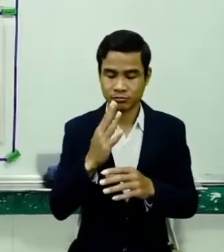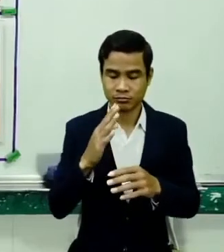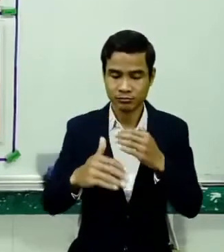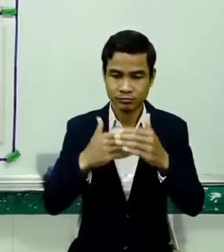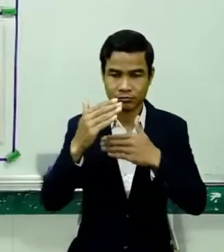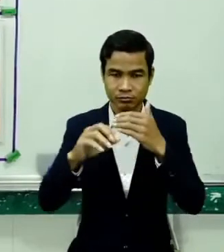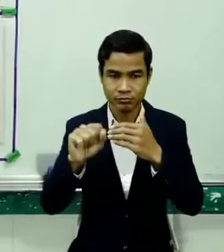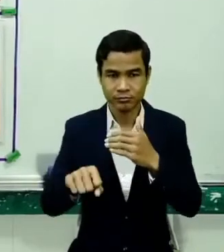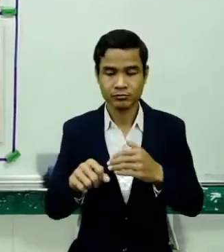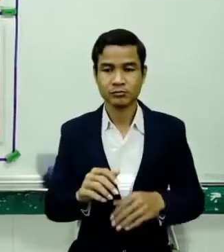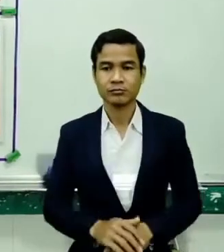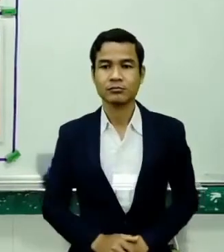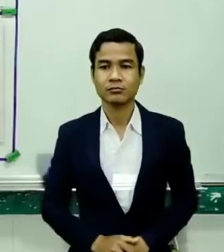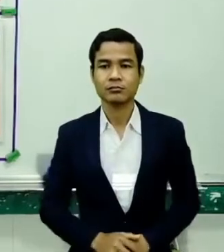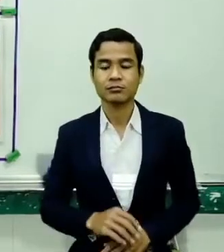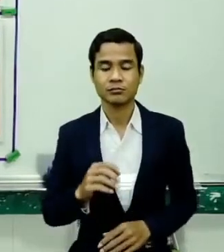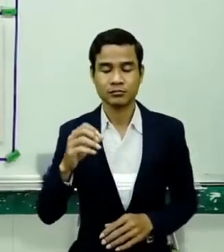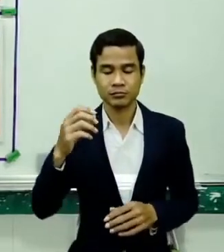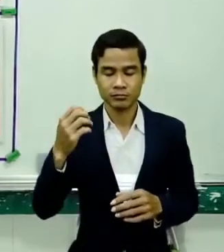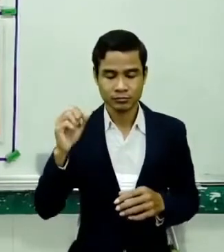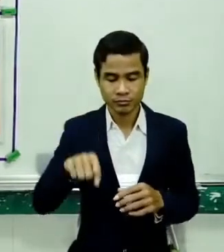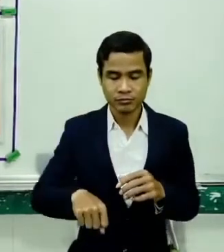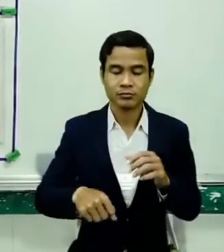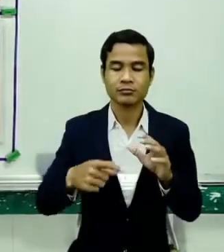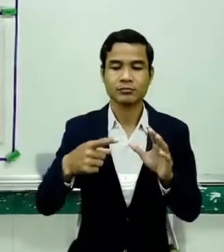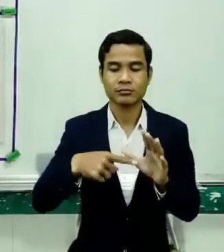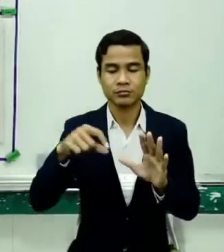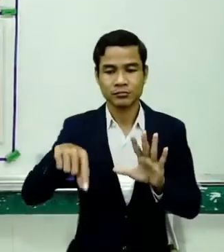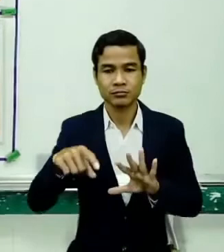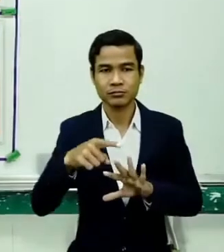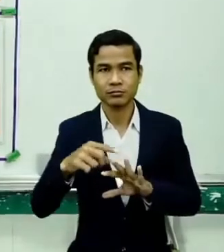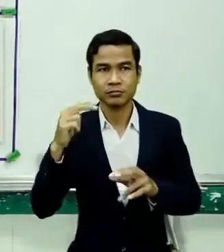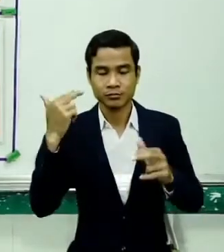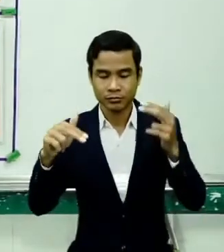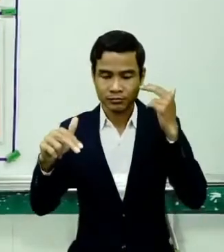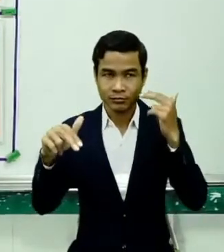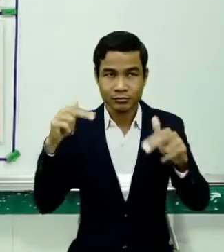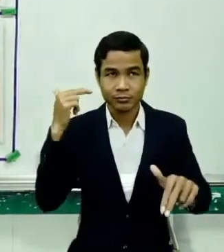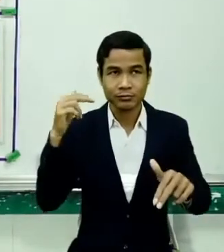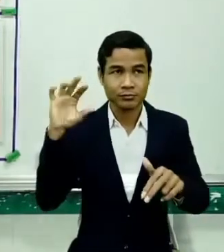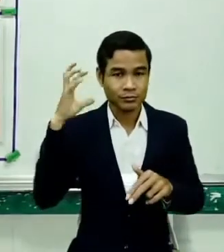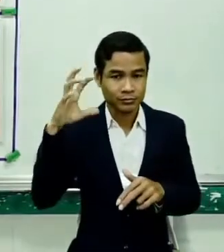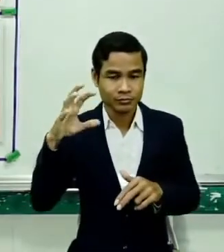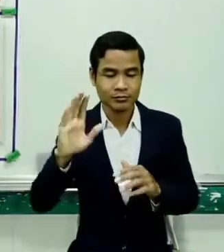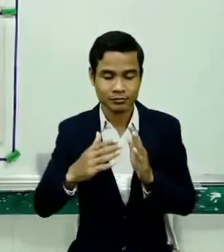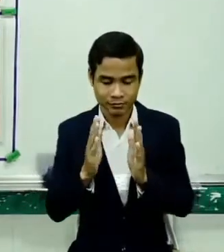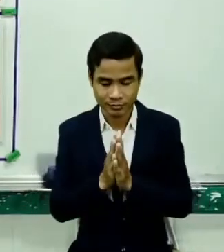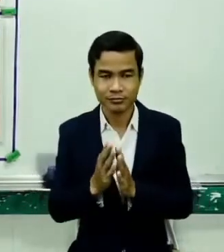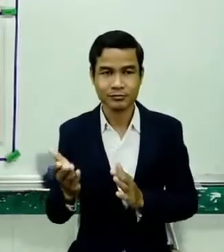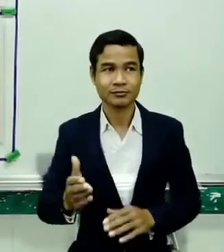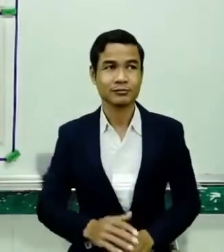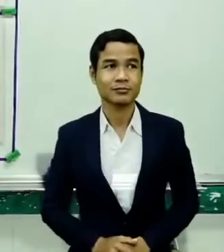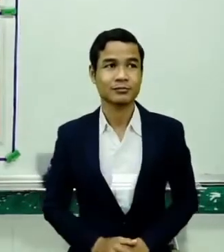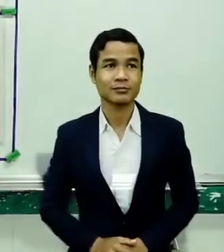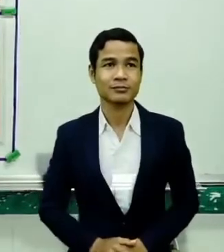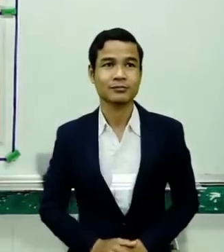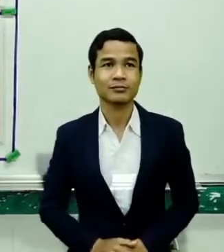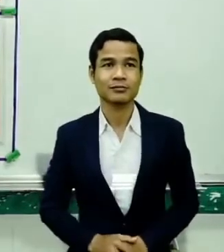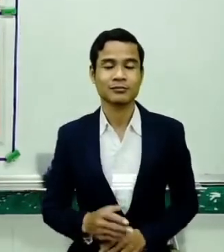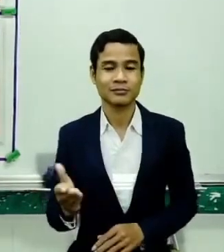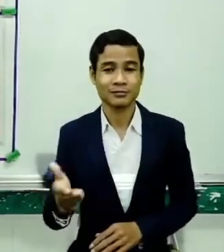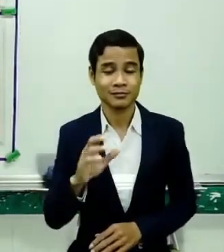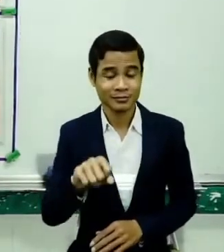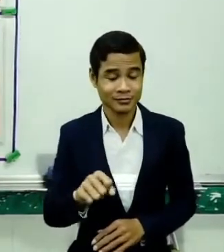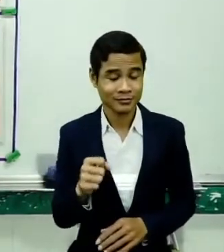ន4អភិវឌ្ឍតាក់ទិញនឹងចាអរគុណកូនកូនអញ្ចឹងកូនកូនទាំងអស់គ្នា